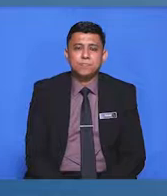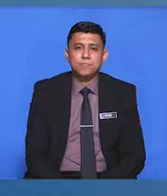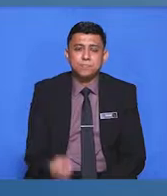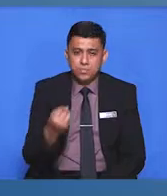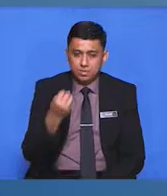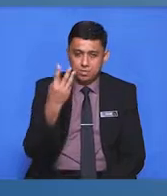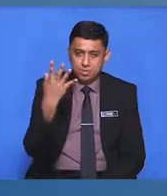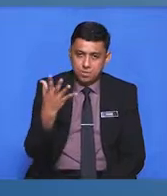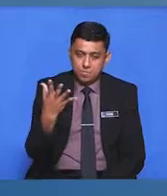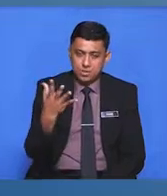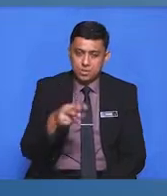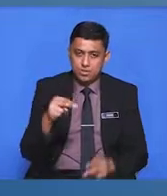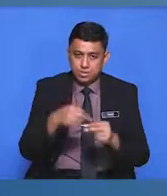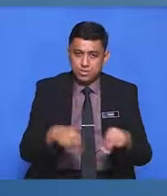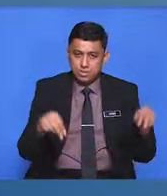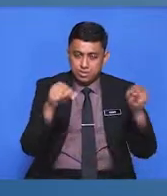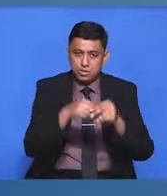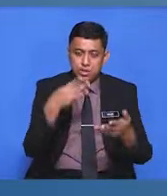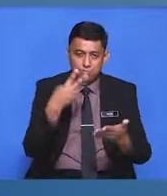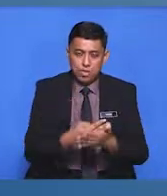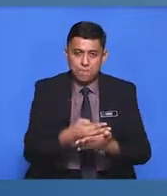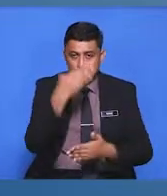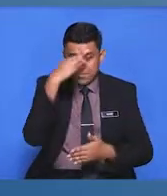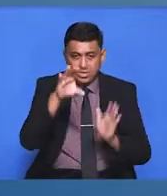Berapakah nilai wang bagi paparan ini?